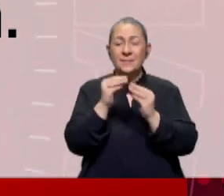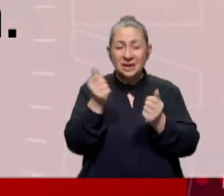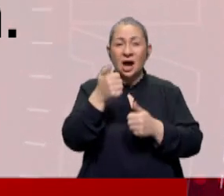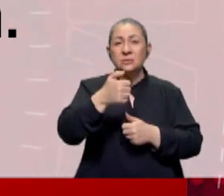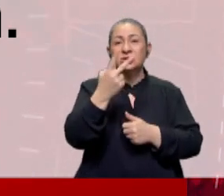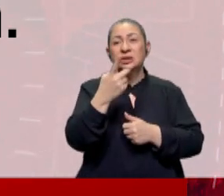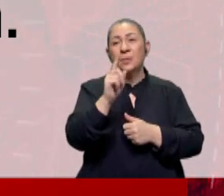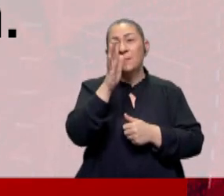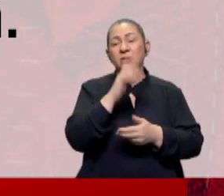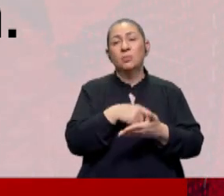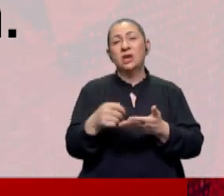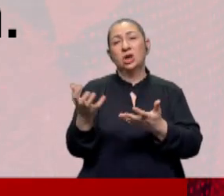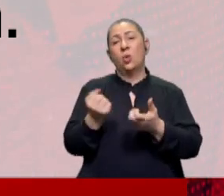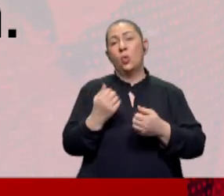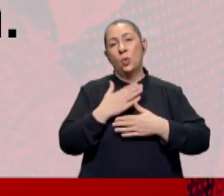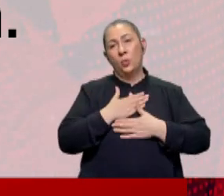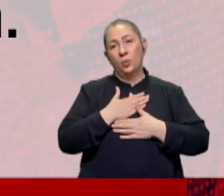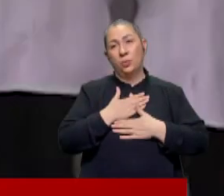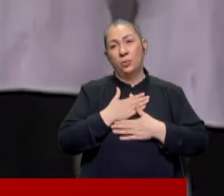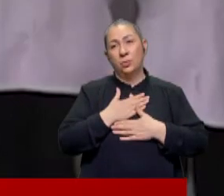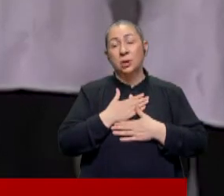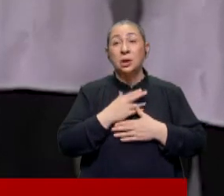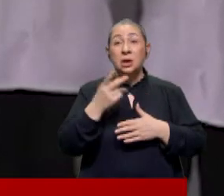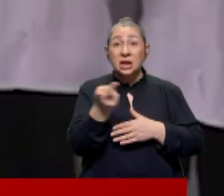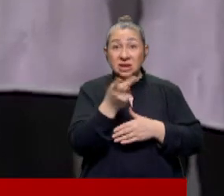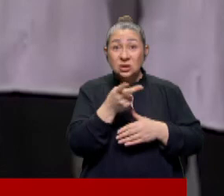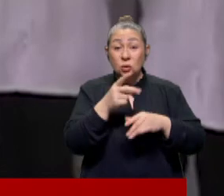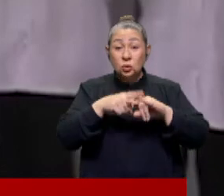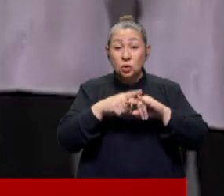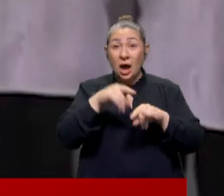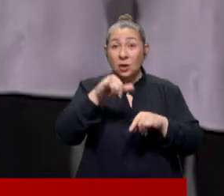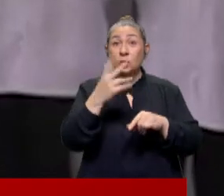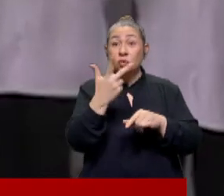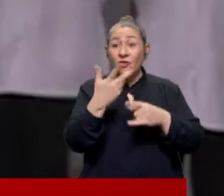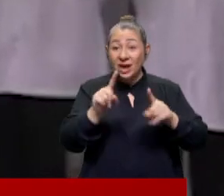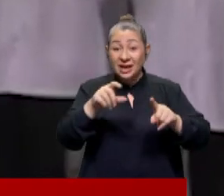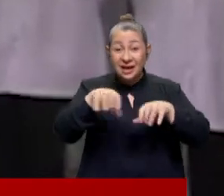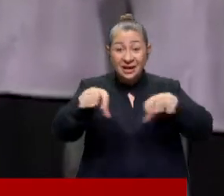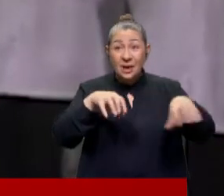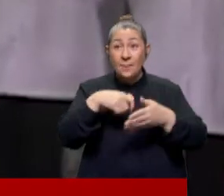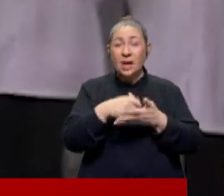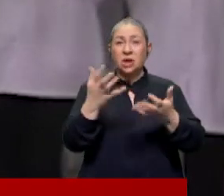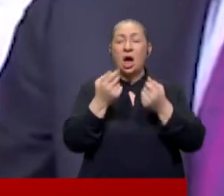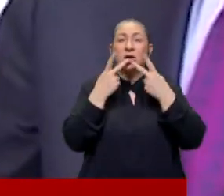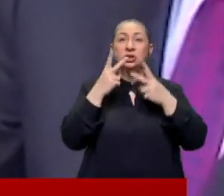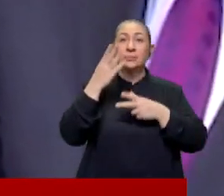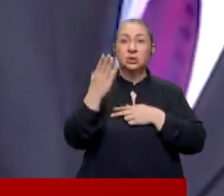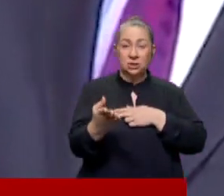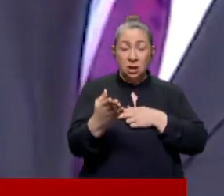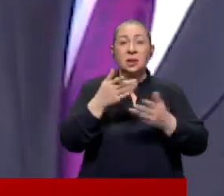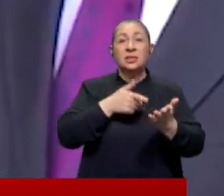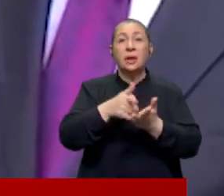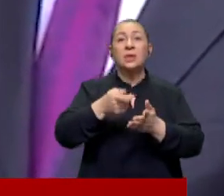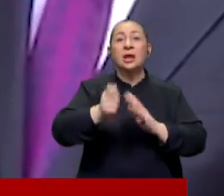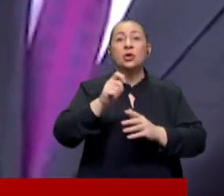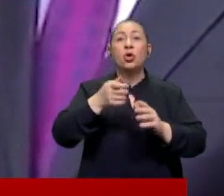yaklaşık 62.500 TL maaş alıyorum. İkisi huzur hakkı olmak üzere 3 ayrı yerden maaş aldığını açıklamıştı Fahrettin Poyraz. Tarım